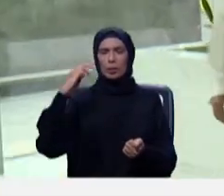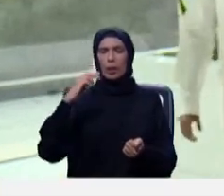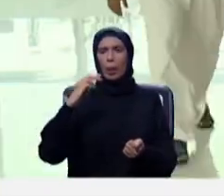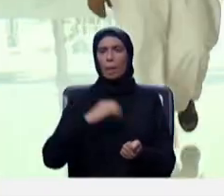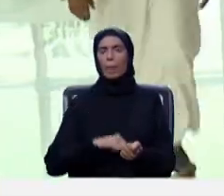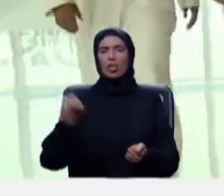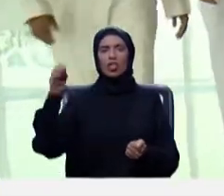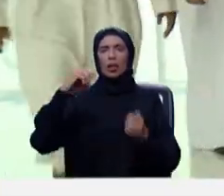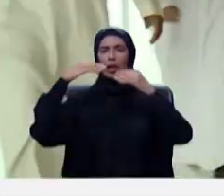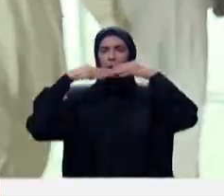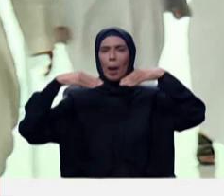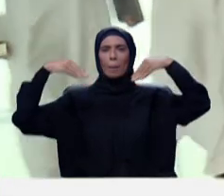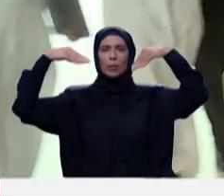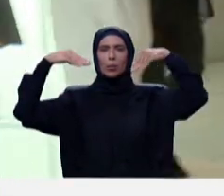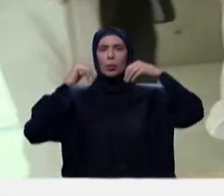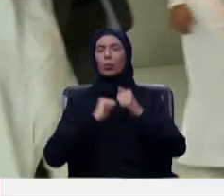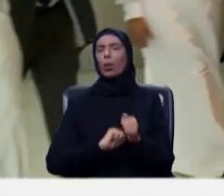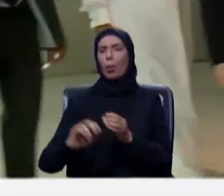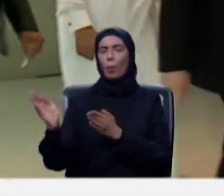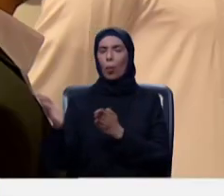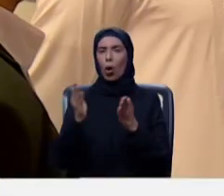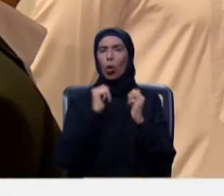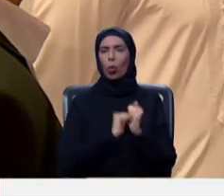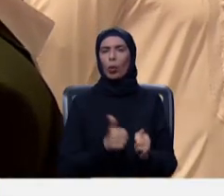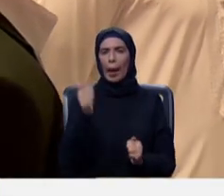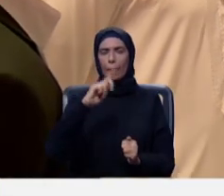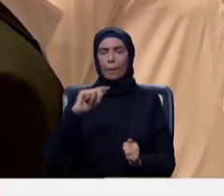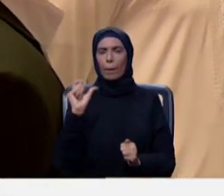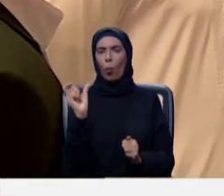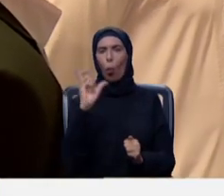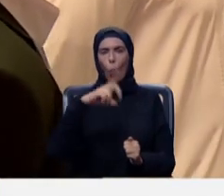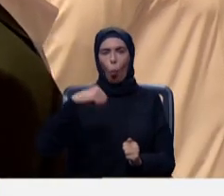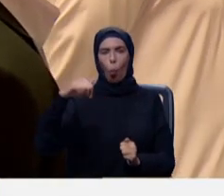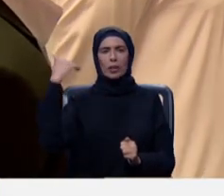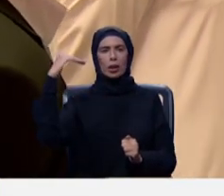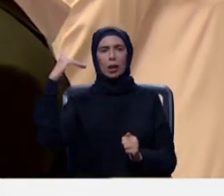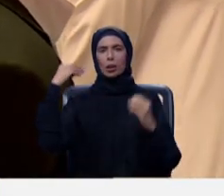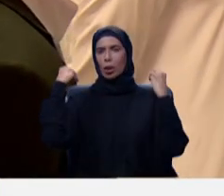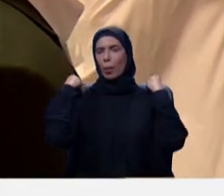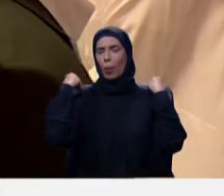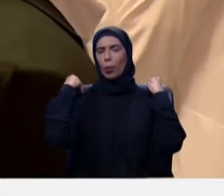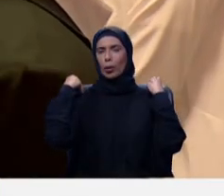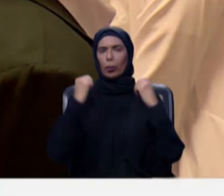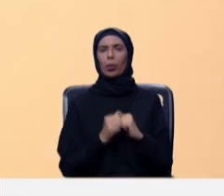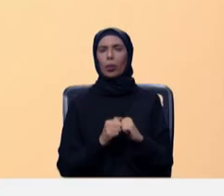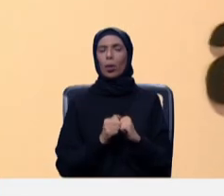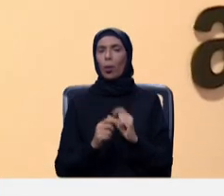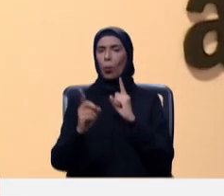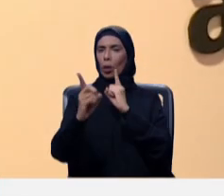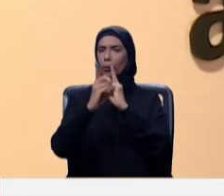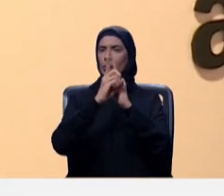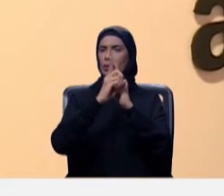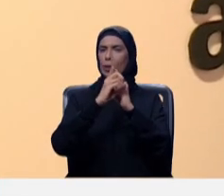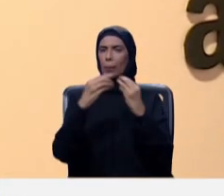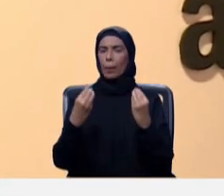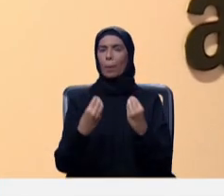ويب سيرفيس بحضور سعادة السيد أيمن بن توفيق المؤيد وزير شؤون الشباب والرياضة، وحيث التقى سموه مع